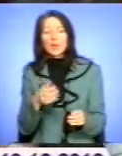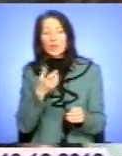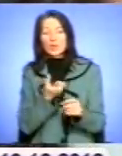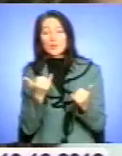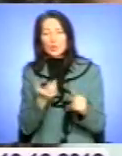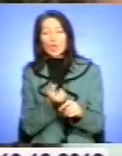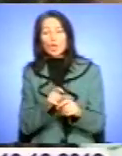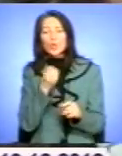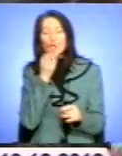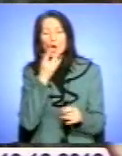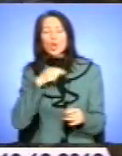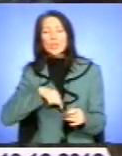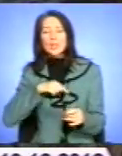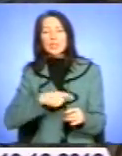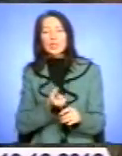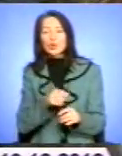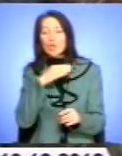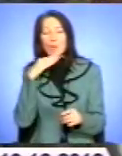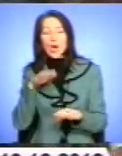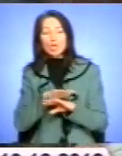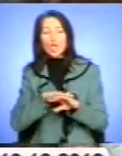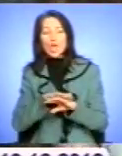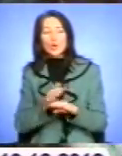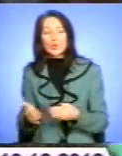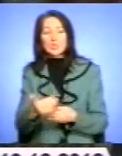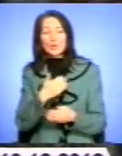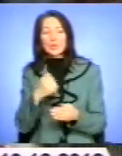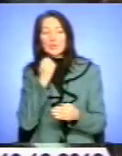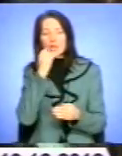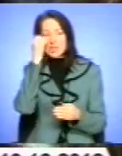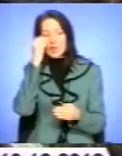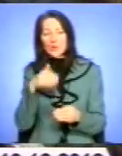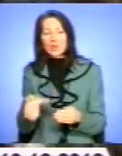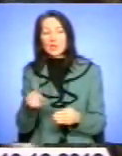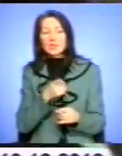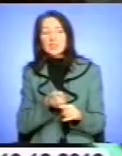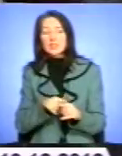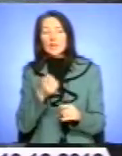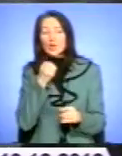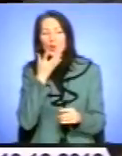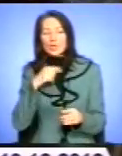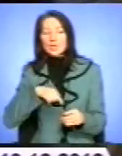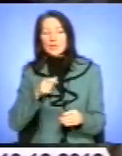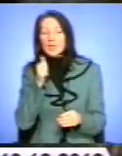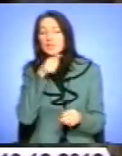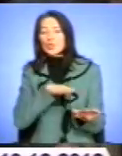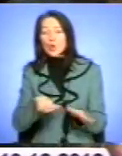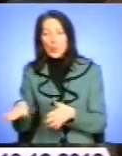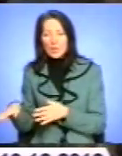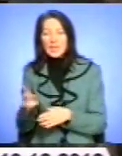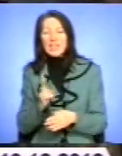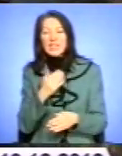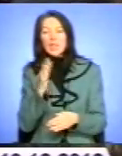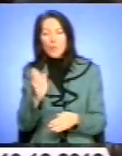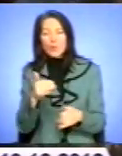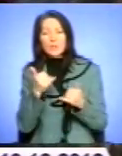хороший настрій. Дуже багато народу зібралося. Дякуємо за цей хороший настрій. Рік, який минає, який він був для вас і чим він